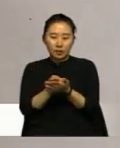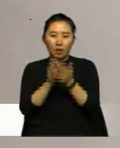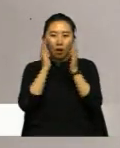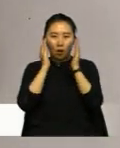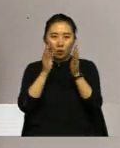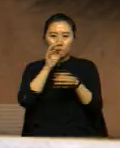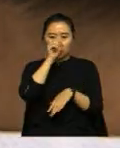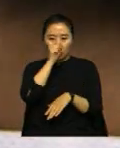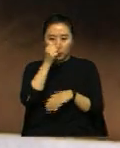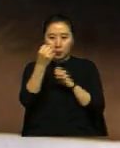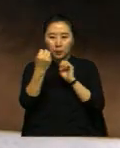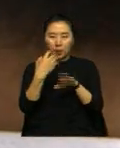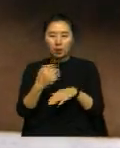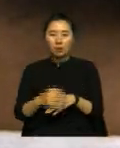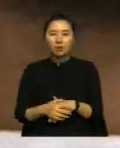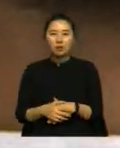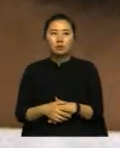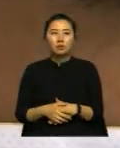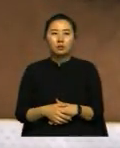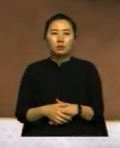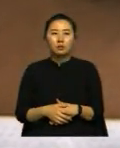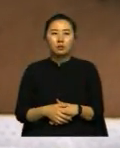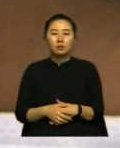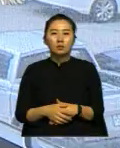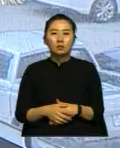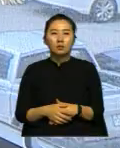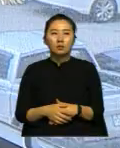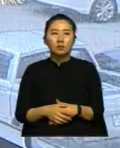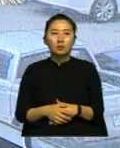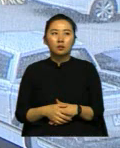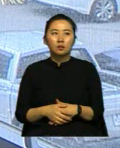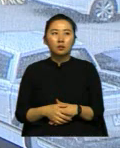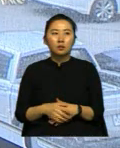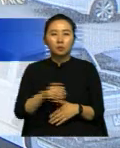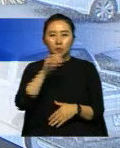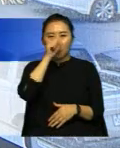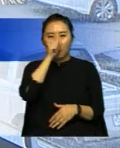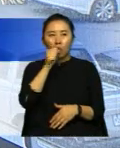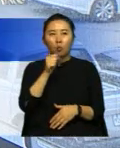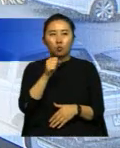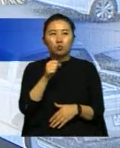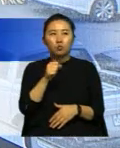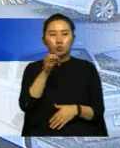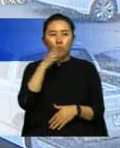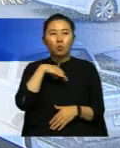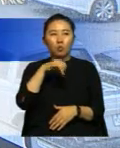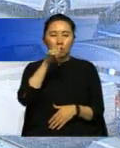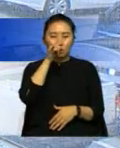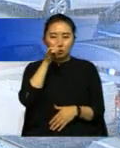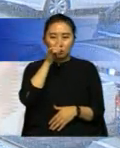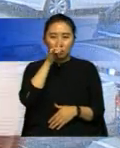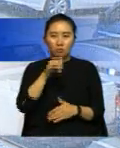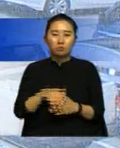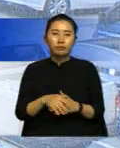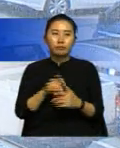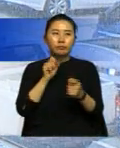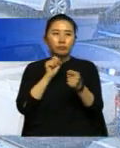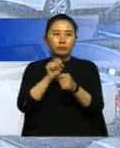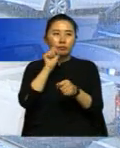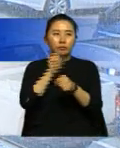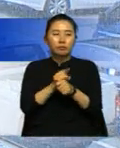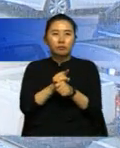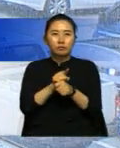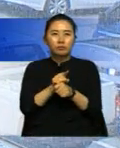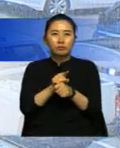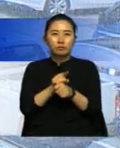수강료로 좋은 반응을 얻고 있습니다. 퀄리티 면에서는 딱히 그렇게 뒤처지지 않다고 생각은 많이 했어요. 접근성이 매우